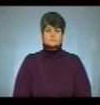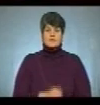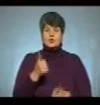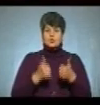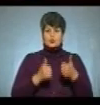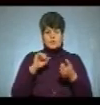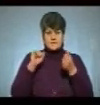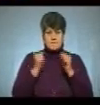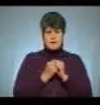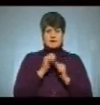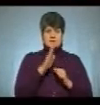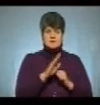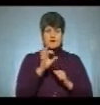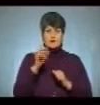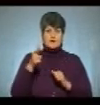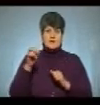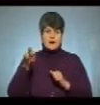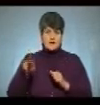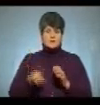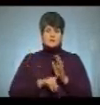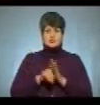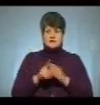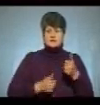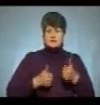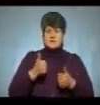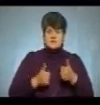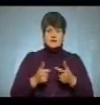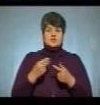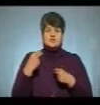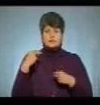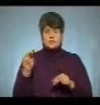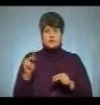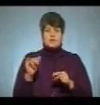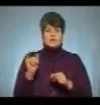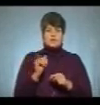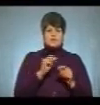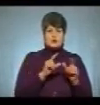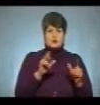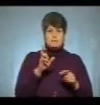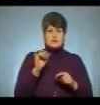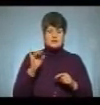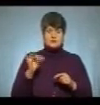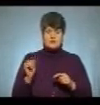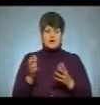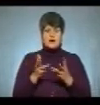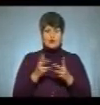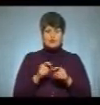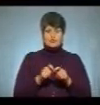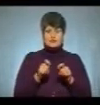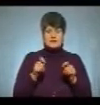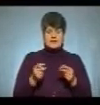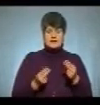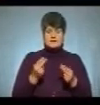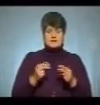Турнір пам'яті футболіста Василя Огаля розпочався матчем між командами «Чемпіон» та «Школа Біскупа». Рахунок матчу відкрили гравці клубу